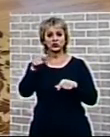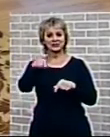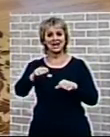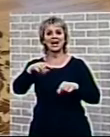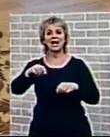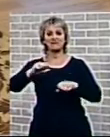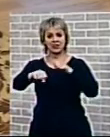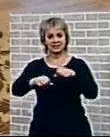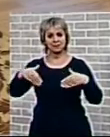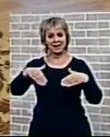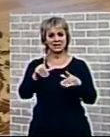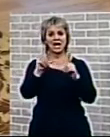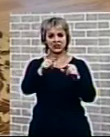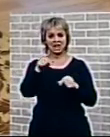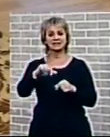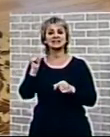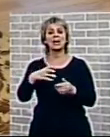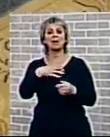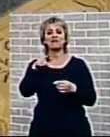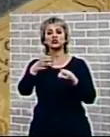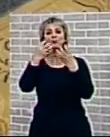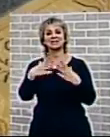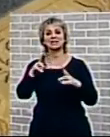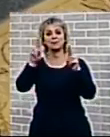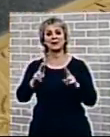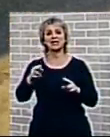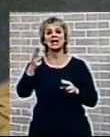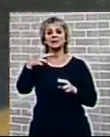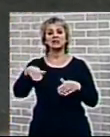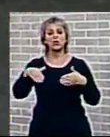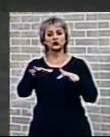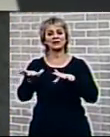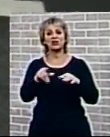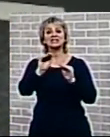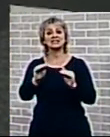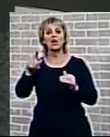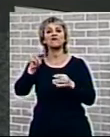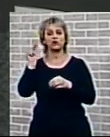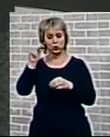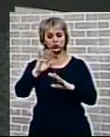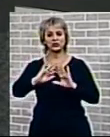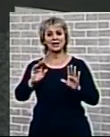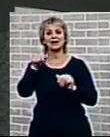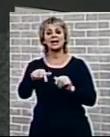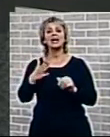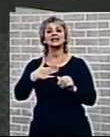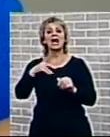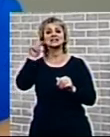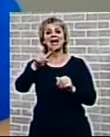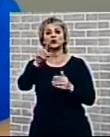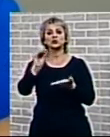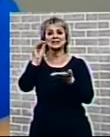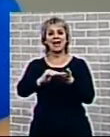можно кататься на велосипеде. Самые важные и простые правила дорожного движения эти детсадовцы уже выучили. Я знаю